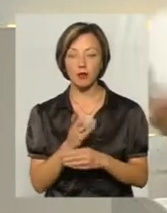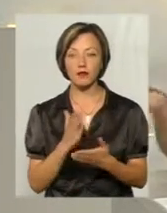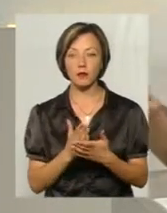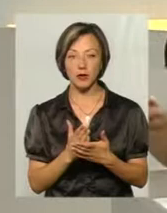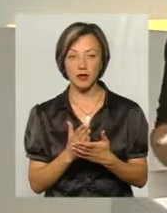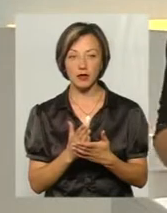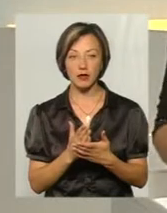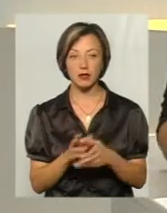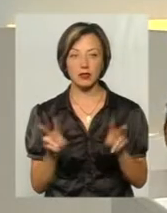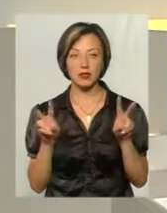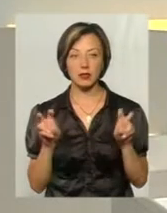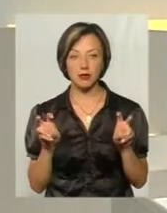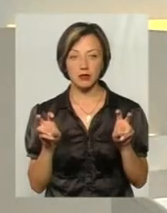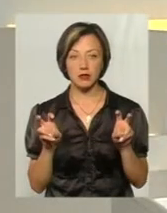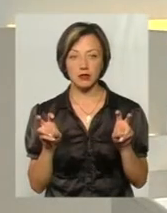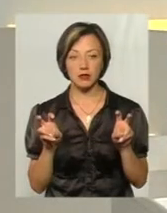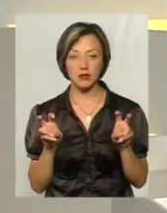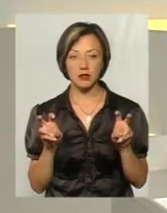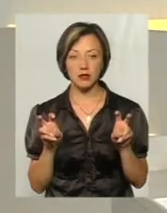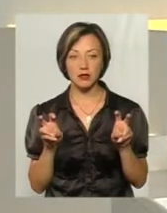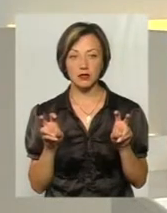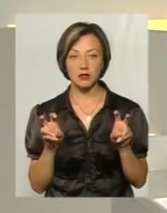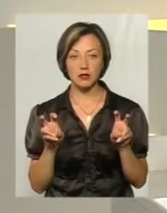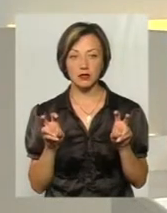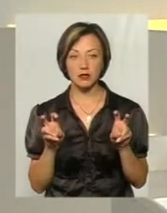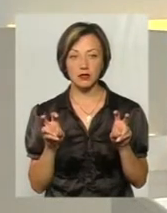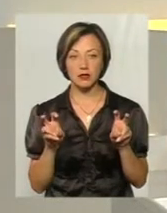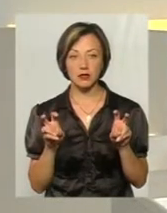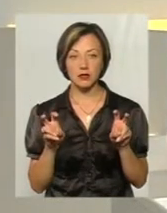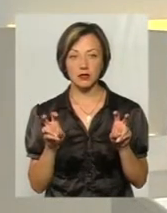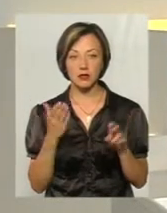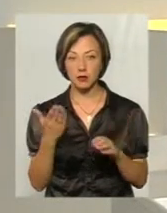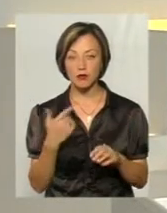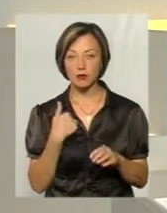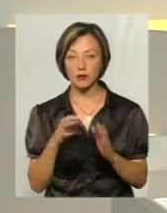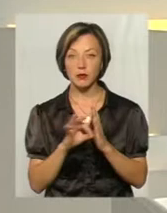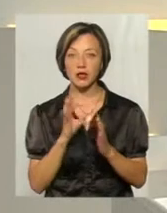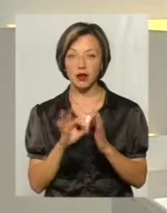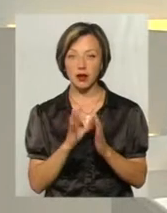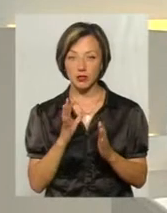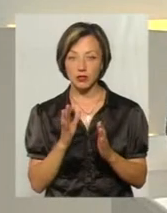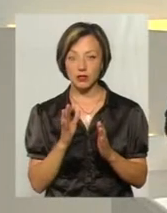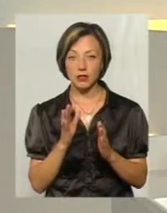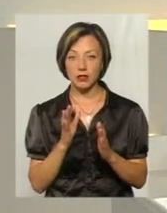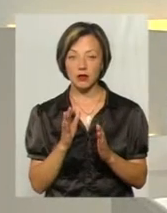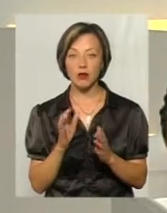в нас, зараз я вам точно скажу, як він називається. Можливо, ви мені нагадаєте.